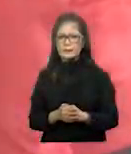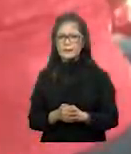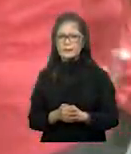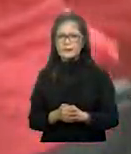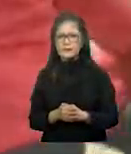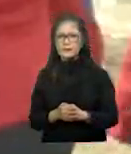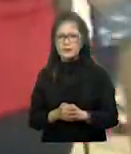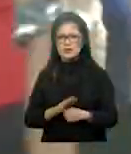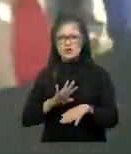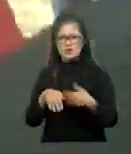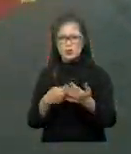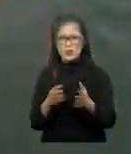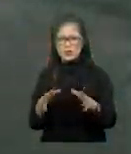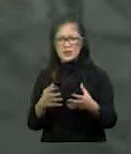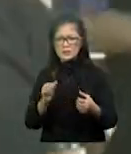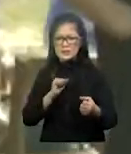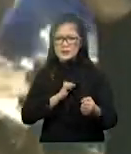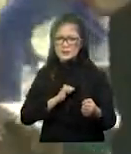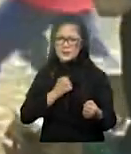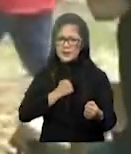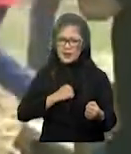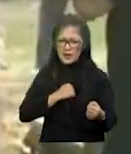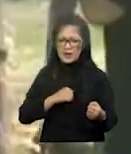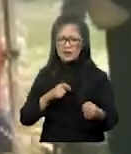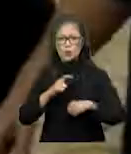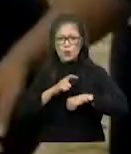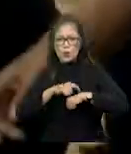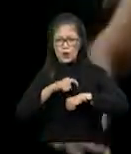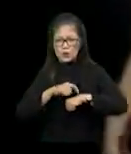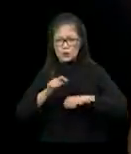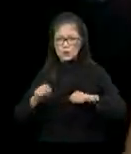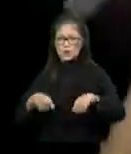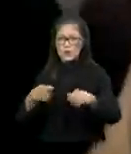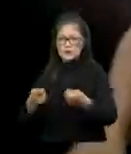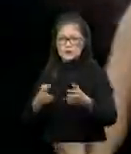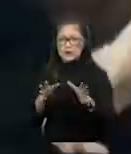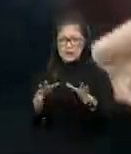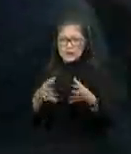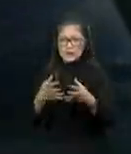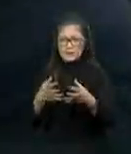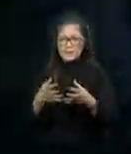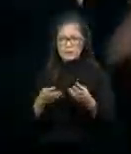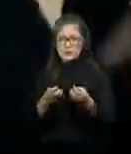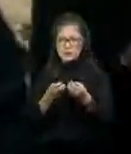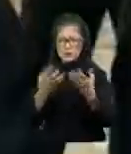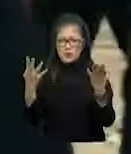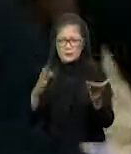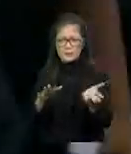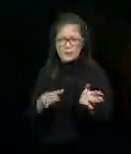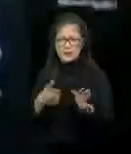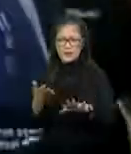Semua pihak diminta menahan diri dan memberikan waktu kepada tim yang telah dibentuk Kapolri untuk mengungkap misteri kematian